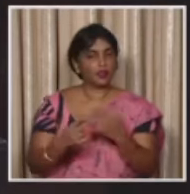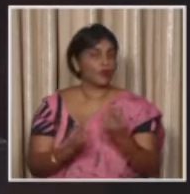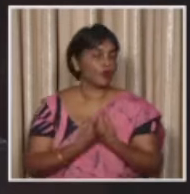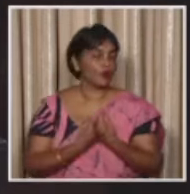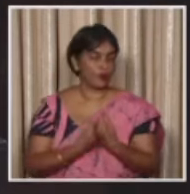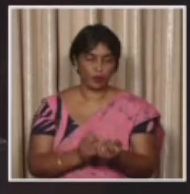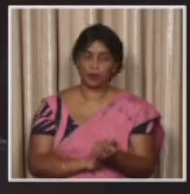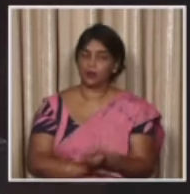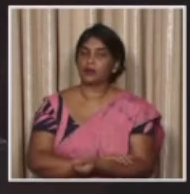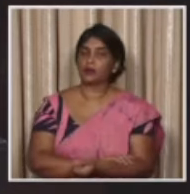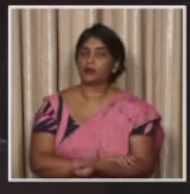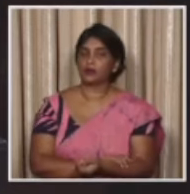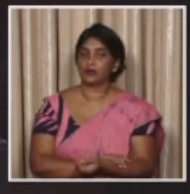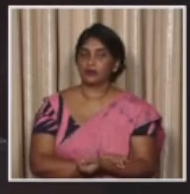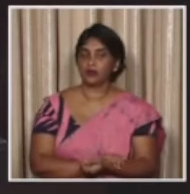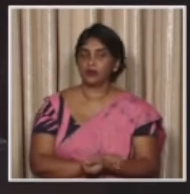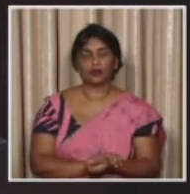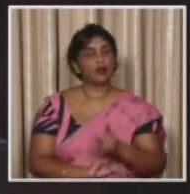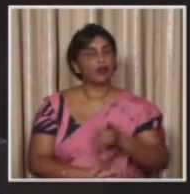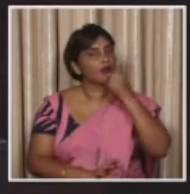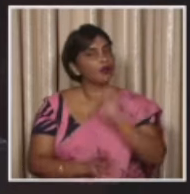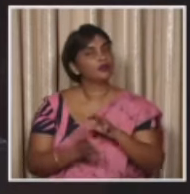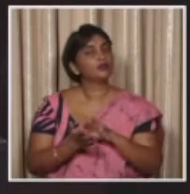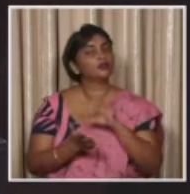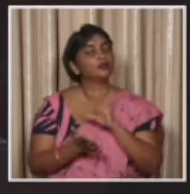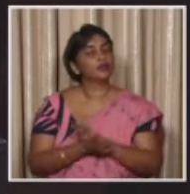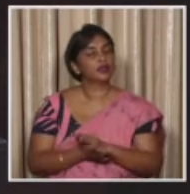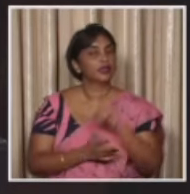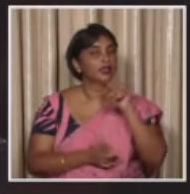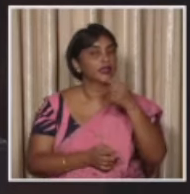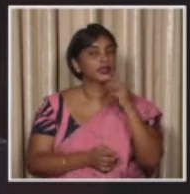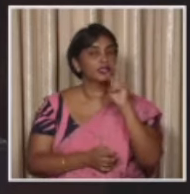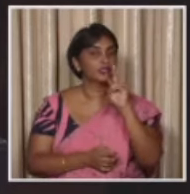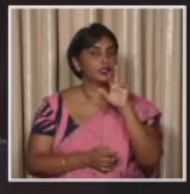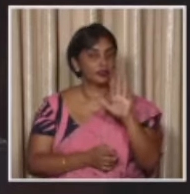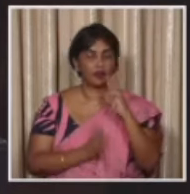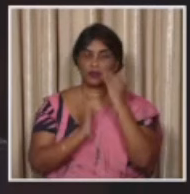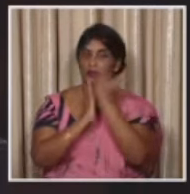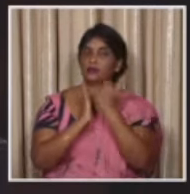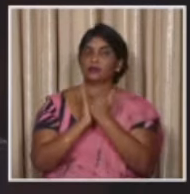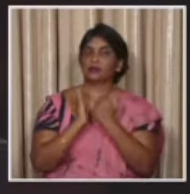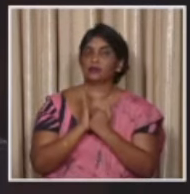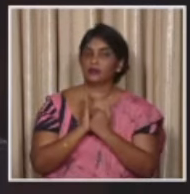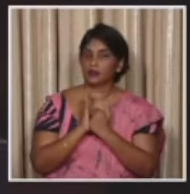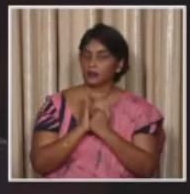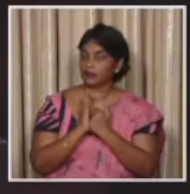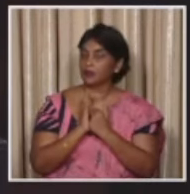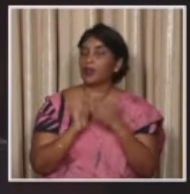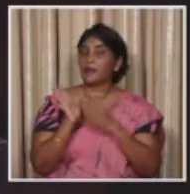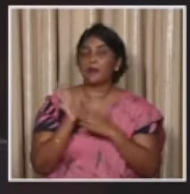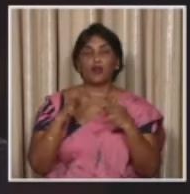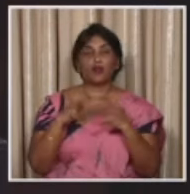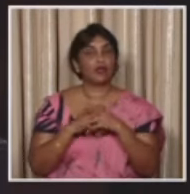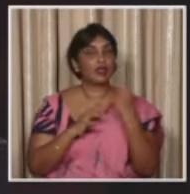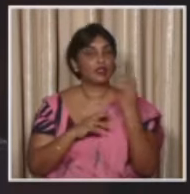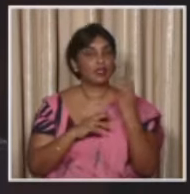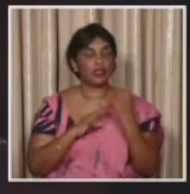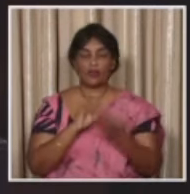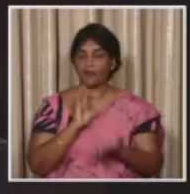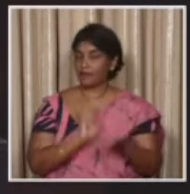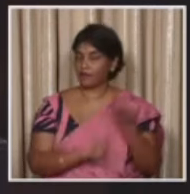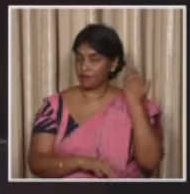කඩිමුඩියේ අනුමත කරගත්තලු 139ක ලිස්ට් එකක් මෙගාවොට් 2000කට වැඩි